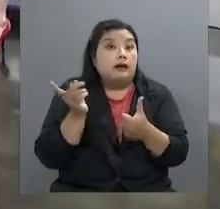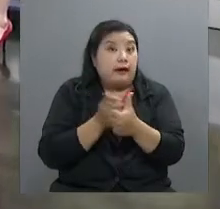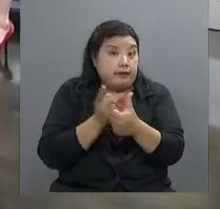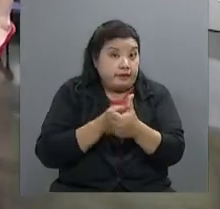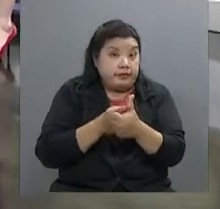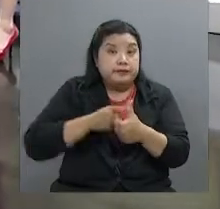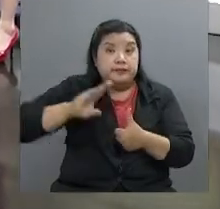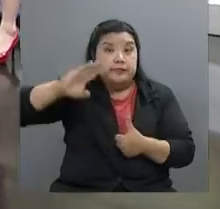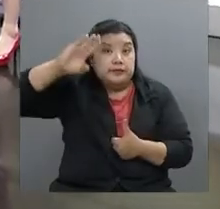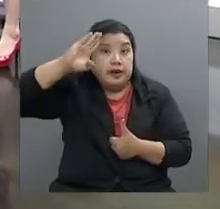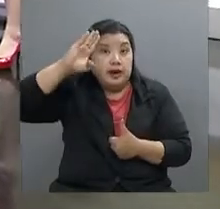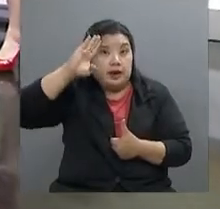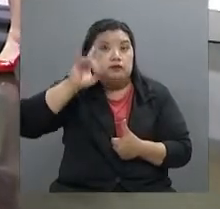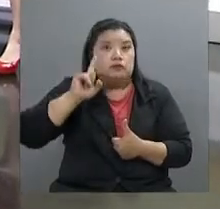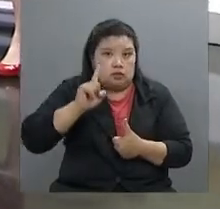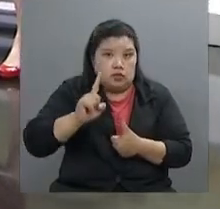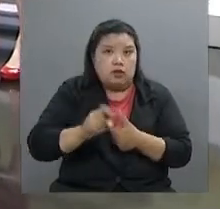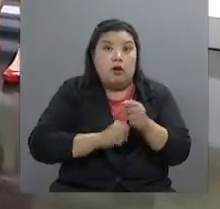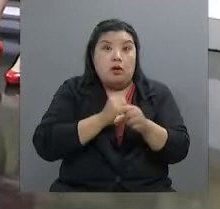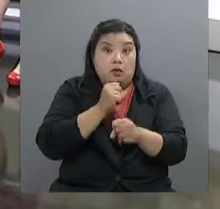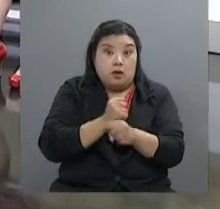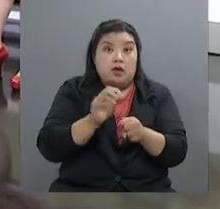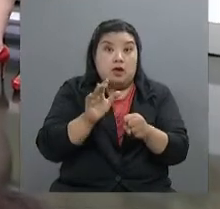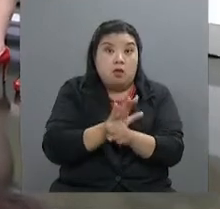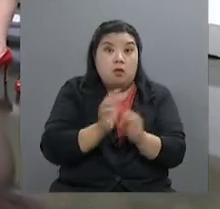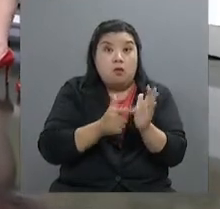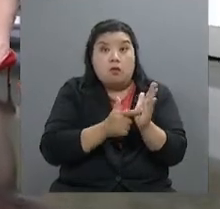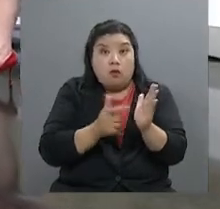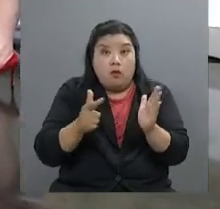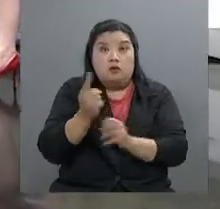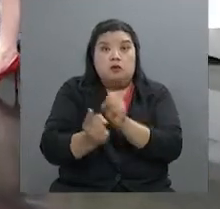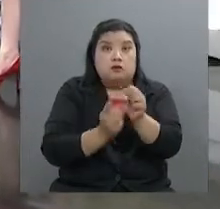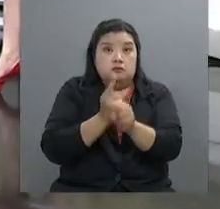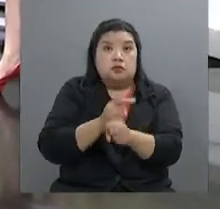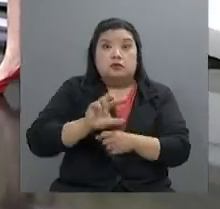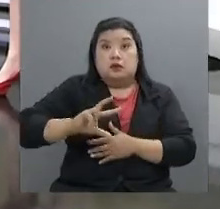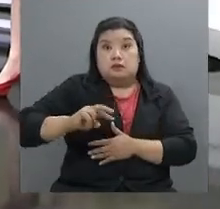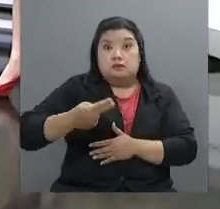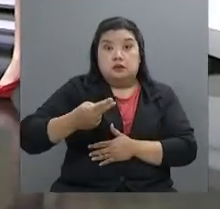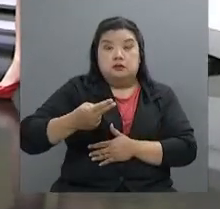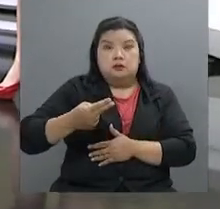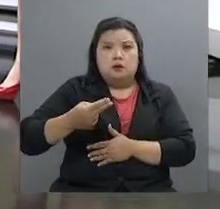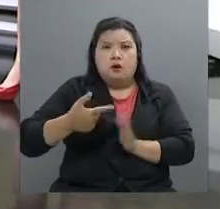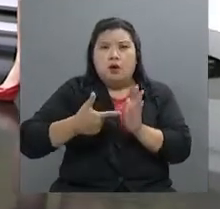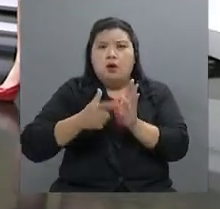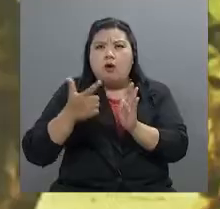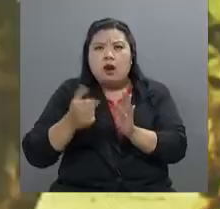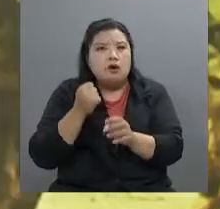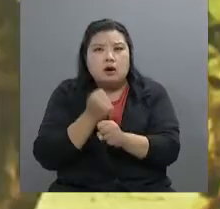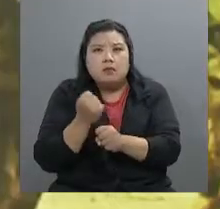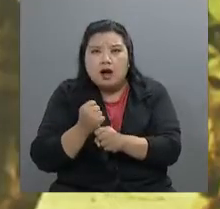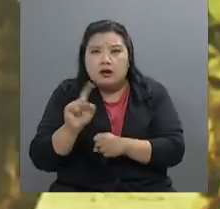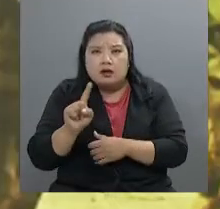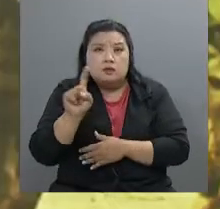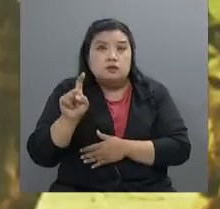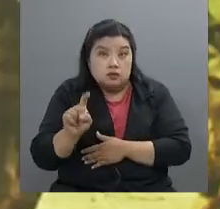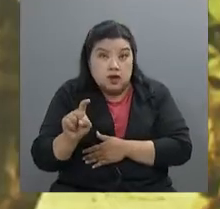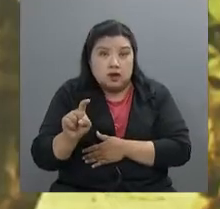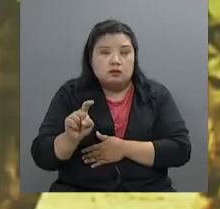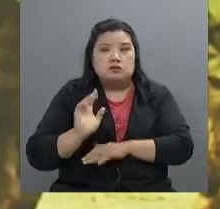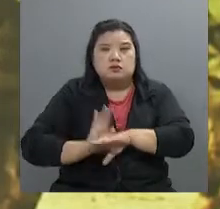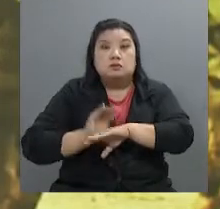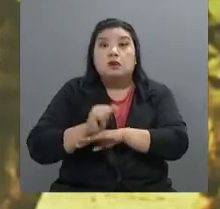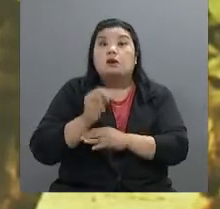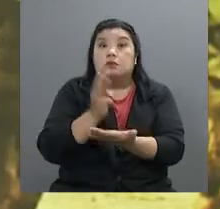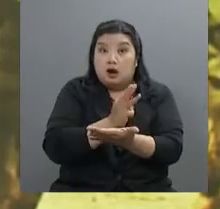ต้องถูกตรวจประจำการอย่างน้อยปีละ 3หมื่นกว่าคนออกมาแล้วจะไปทำอะไรนักวิชาการบางคนถึงขั้นกังวลนะคะบอกว่า